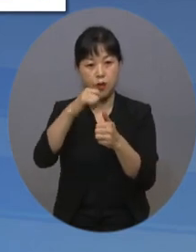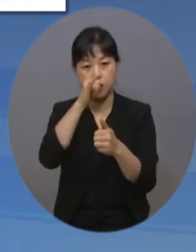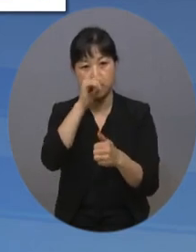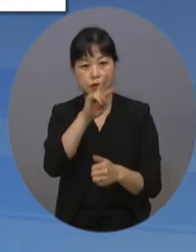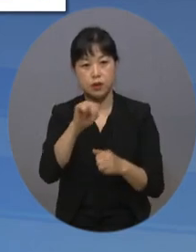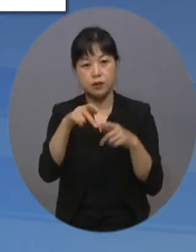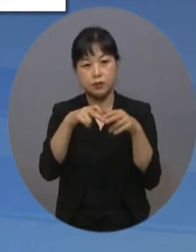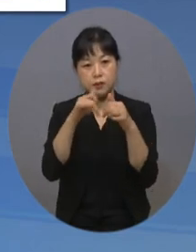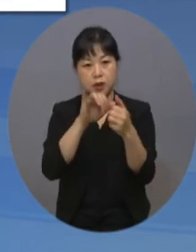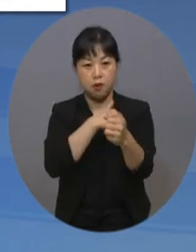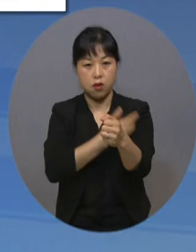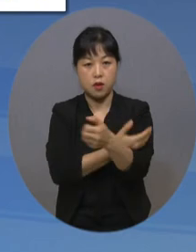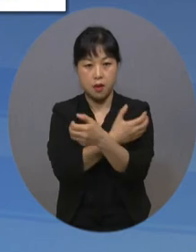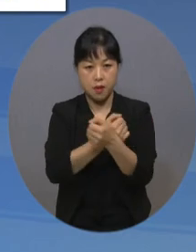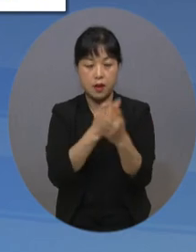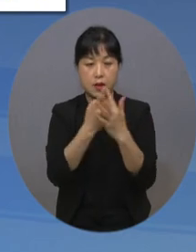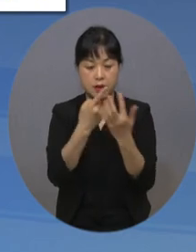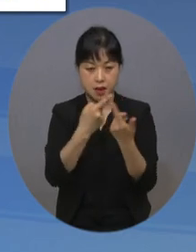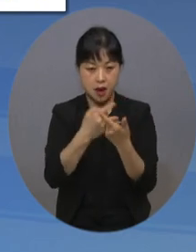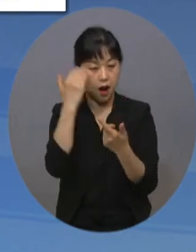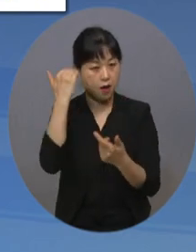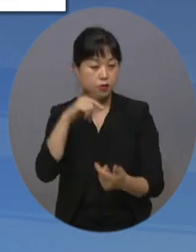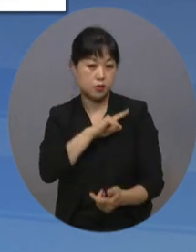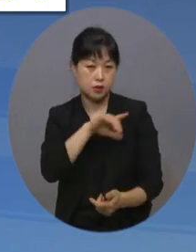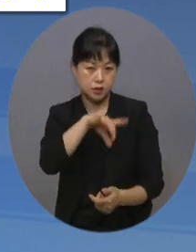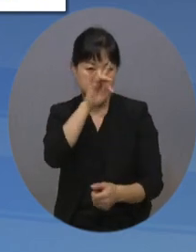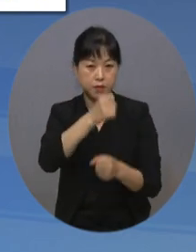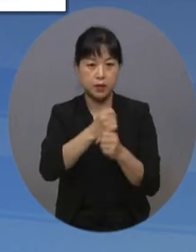장애인권리협약의 이해가 국내 최초로 제작됐습니다.